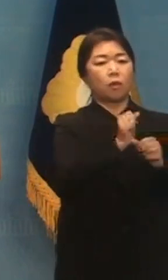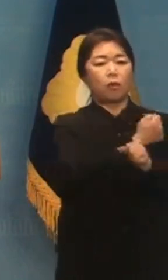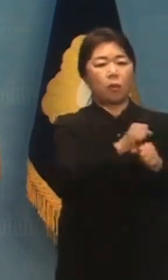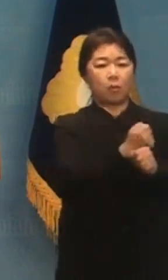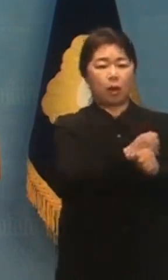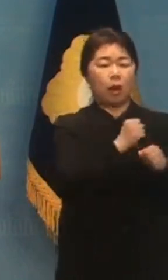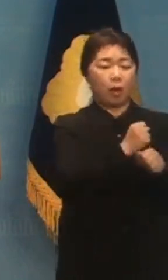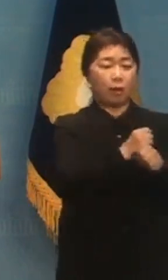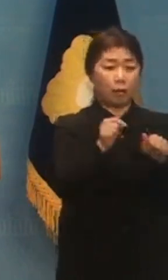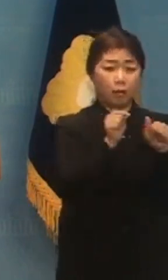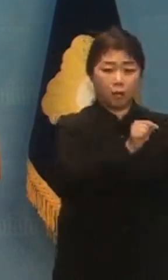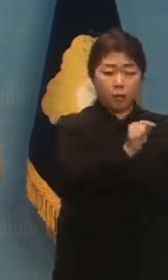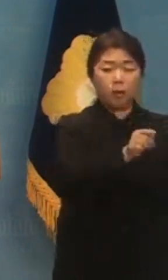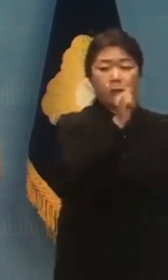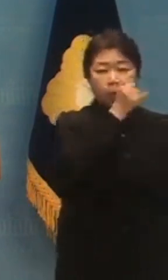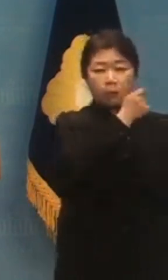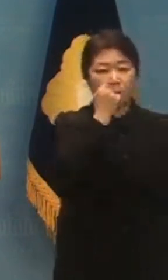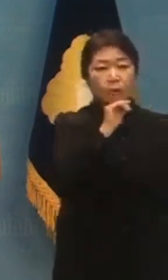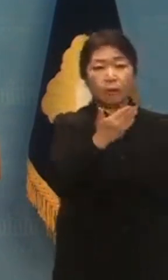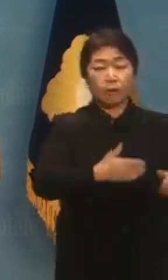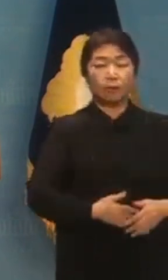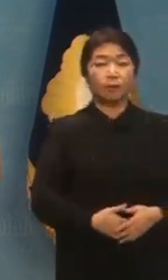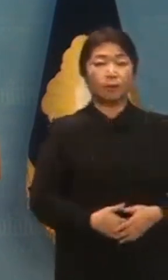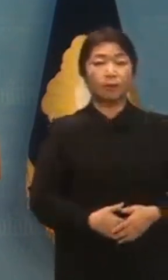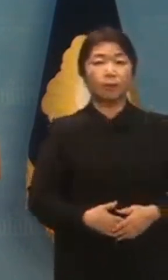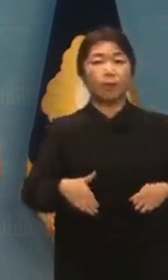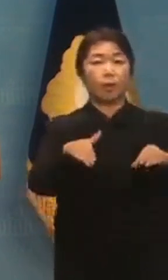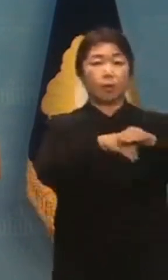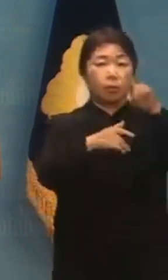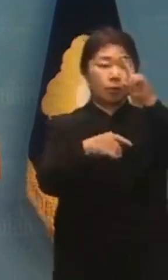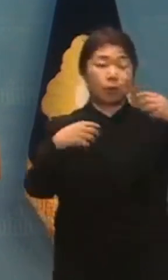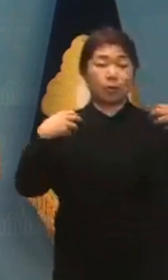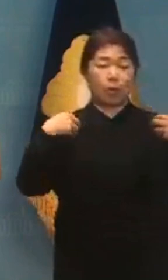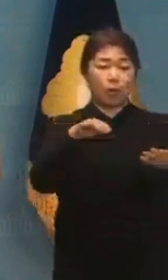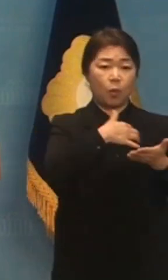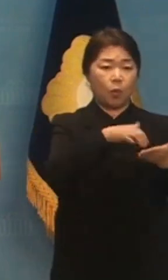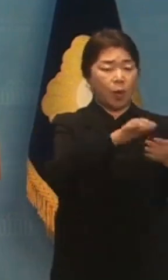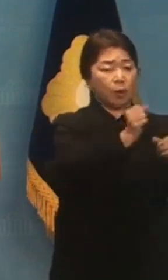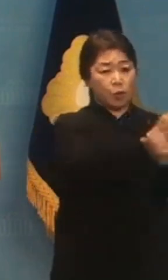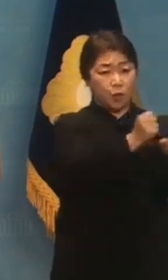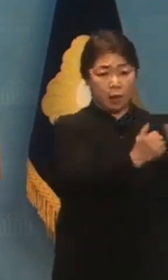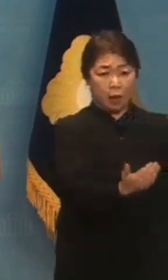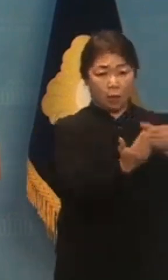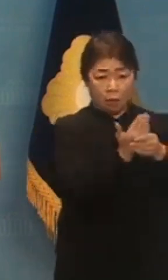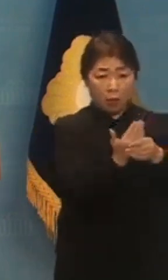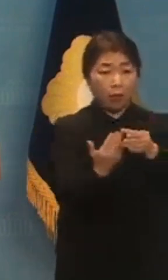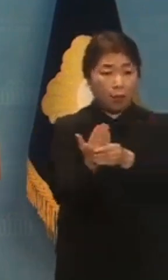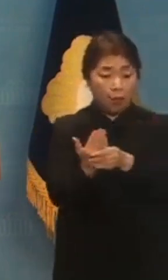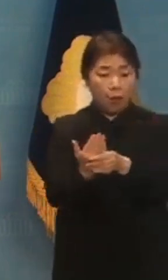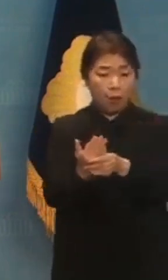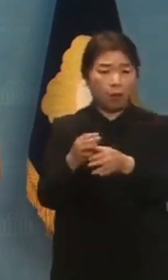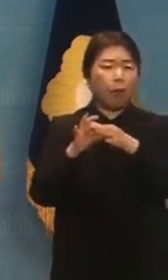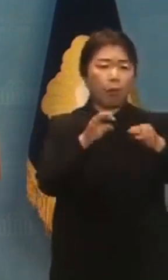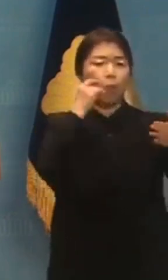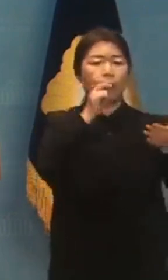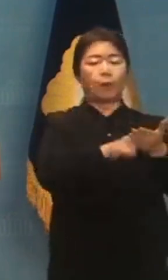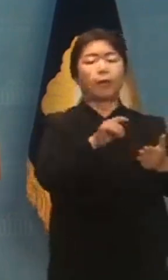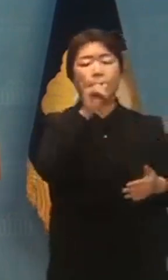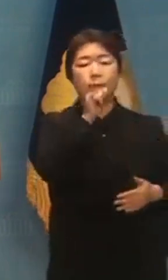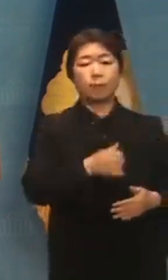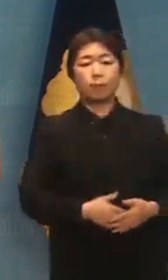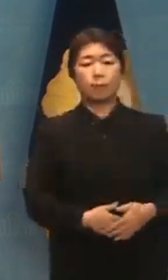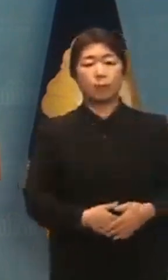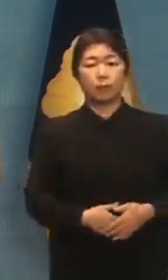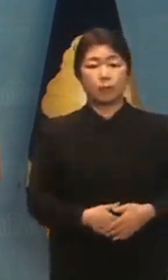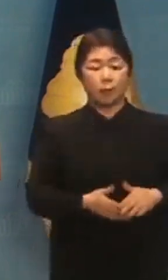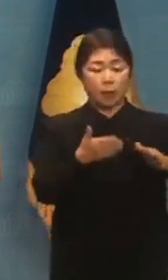알려졌습니다. 이미 문재인 정부의 통계 조작과 관련해 많은 사실이 드러나고 있습니다. 공정하고